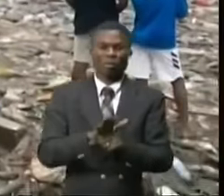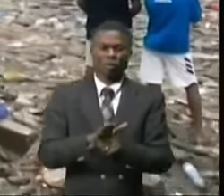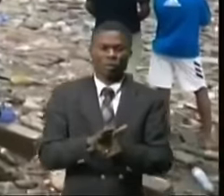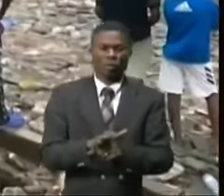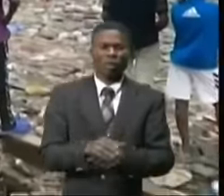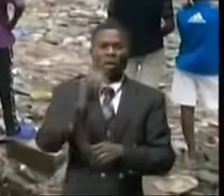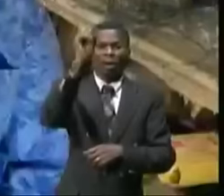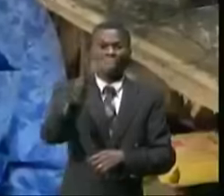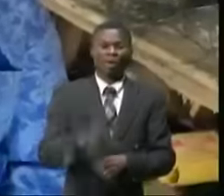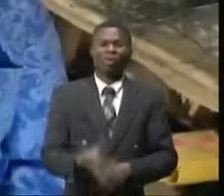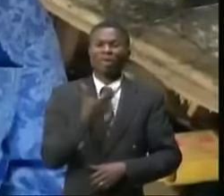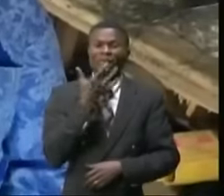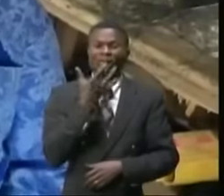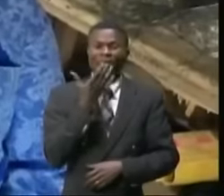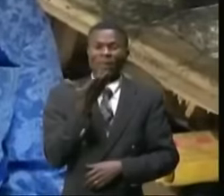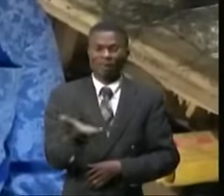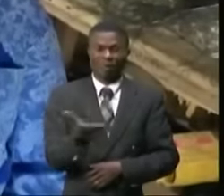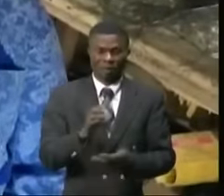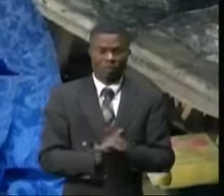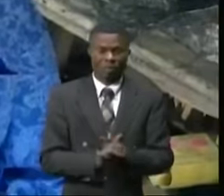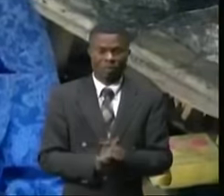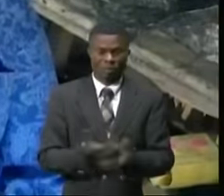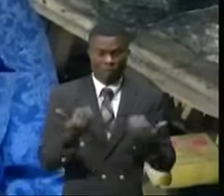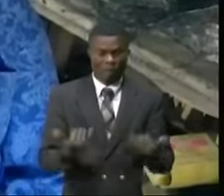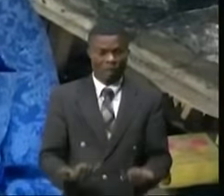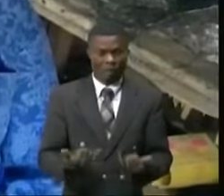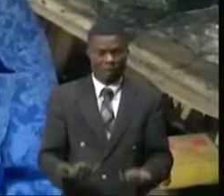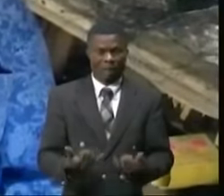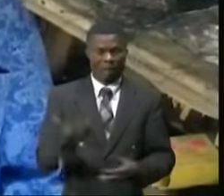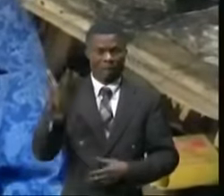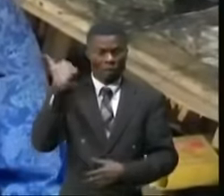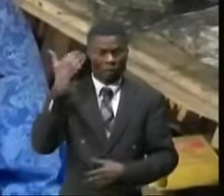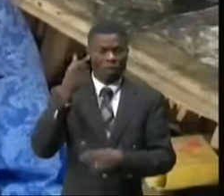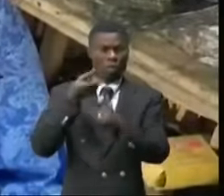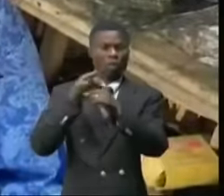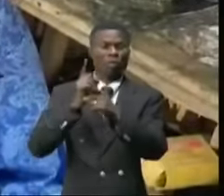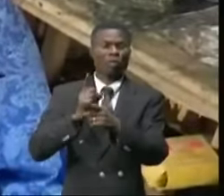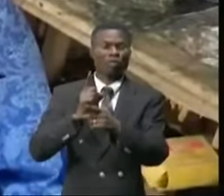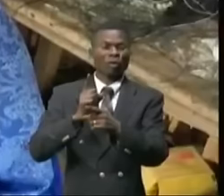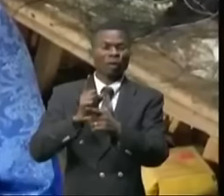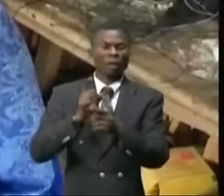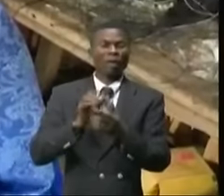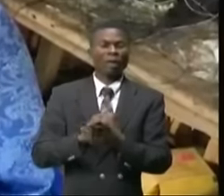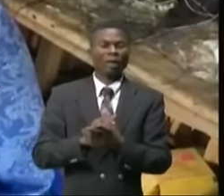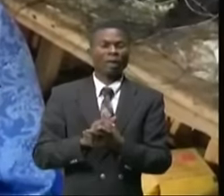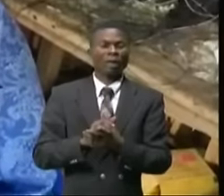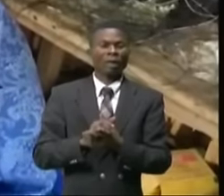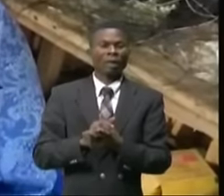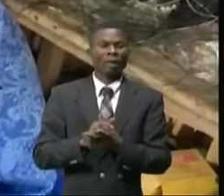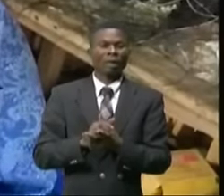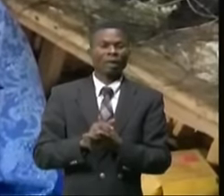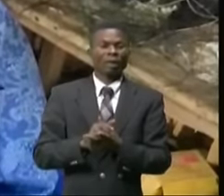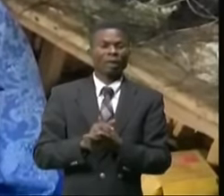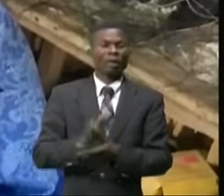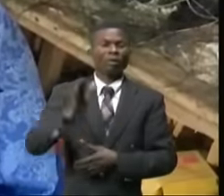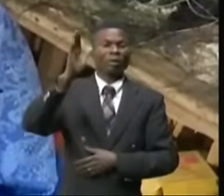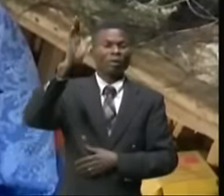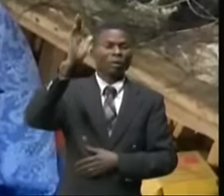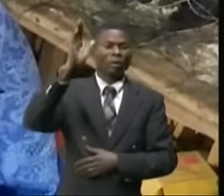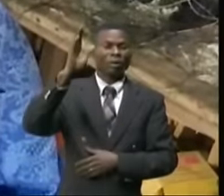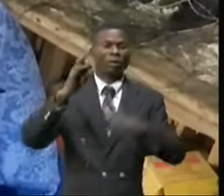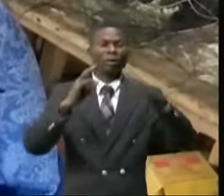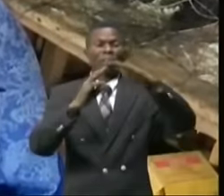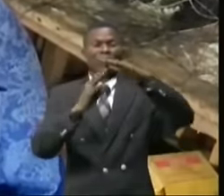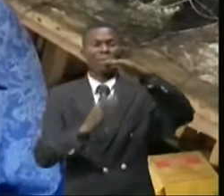de bouteilles en plastique. Alors ces derniers temps, malheureusement, la hauteur de ces